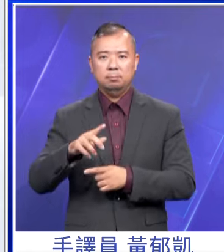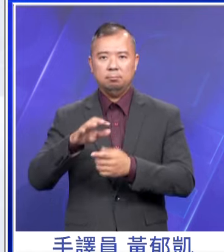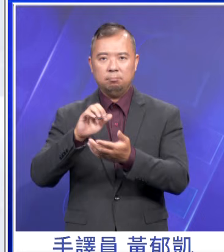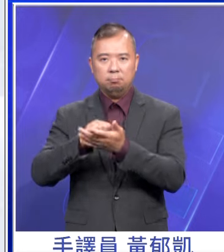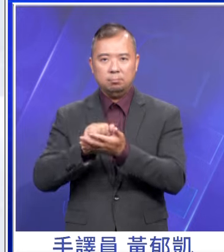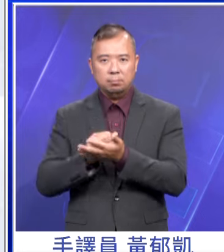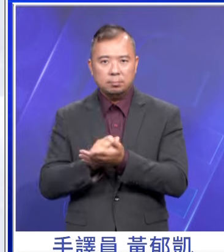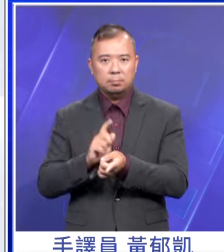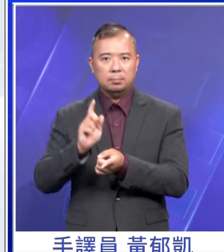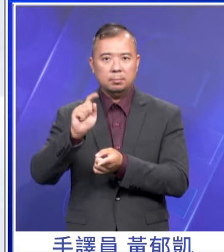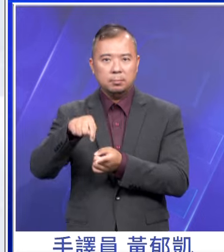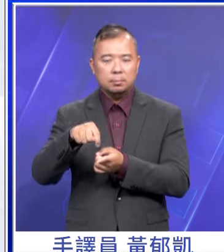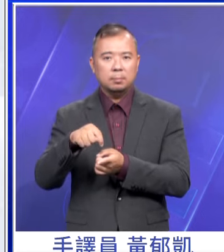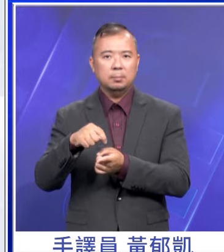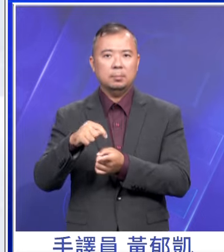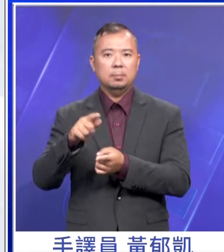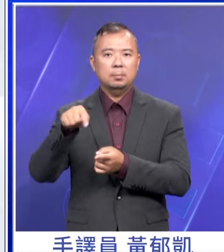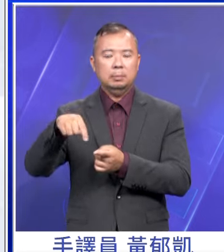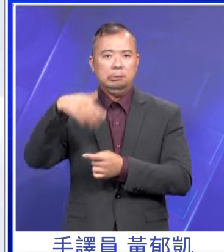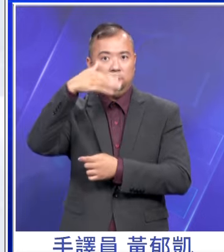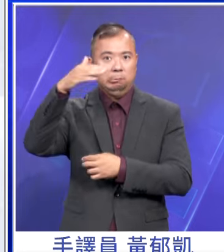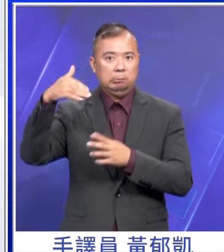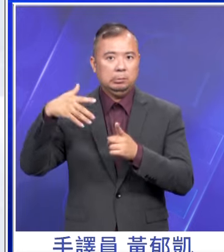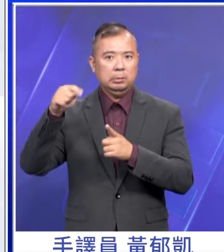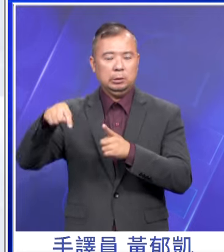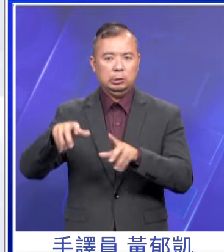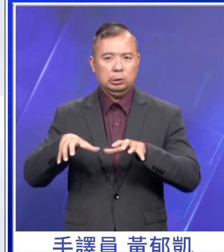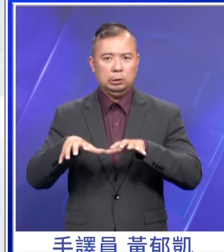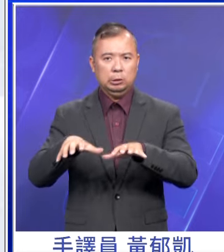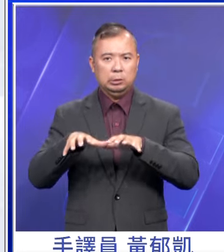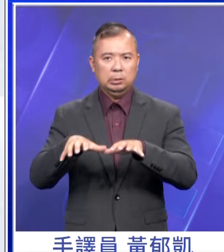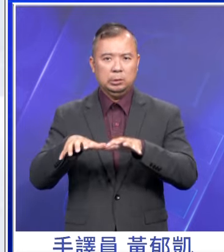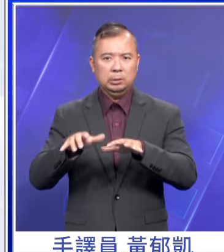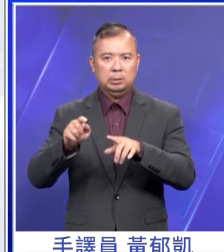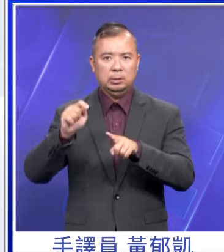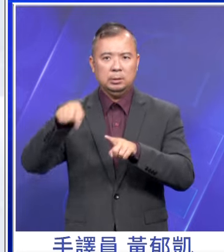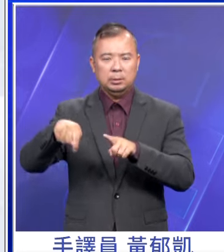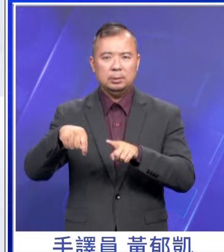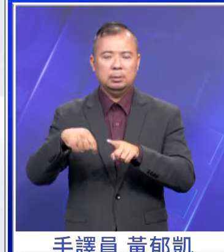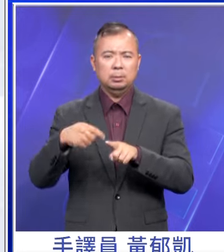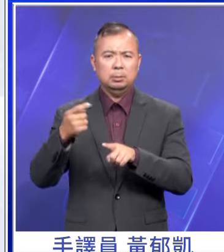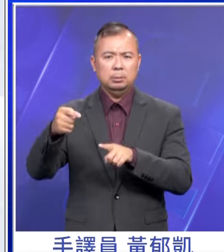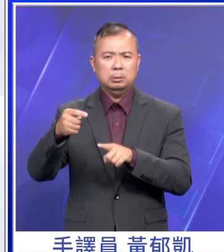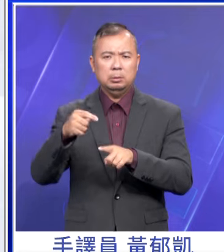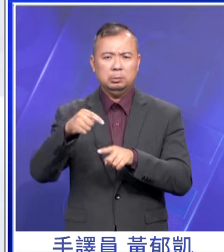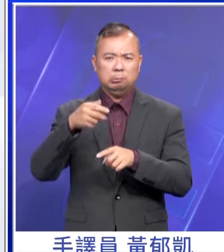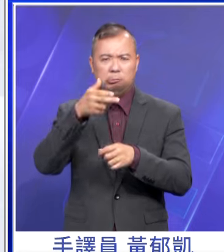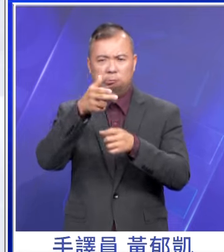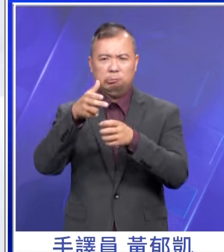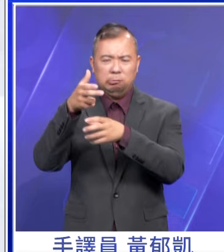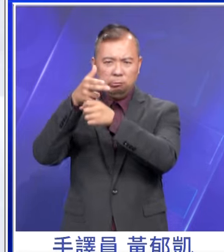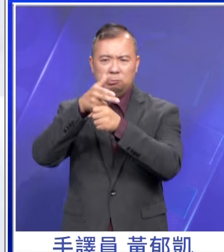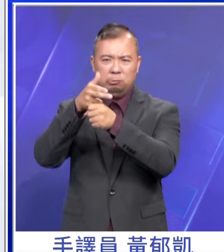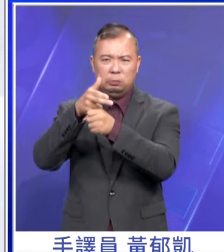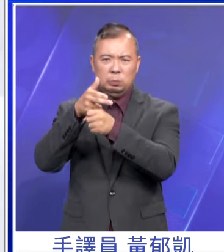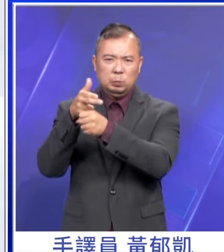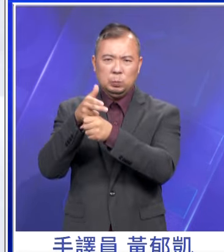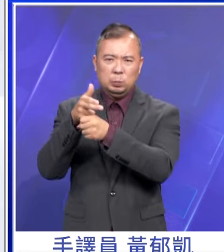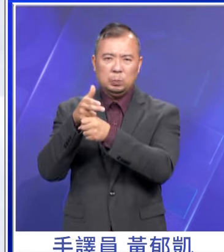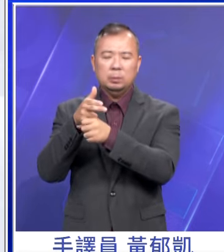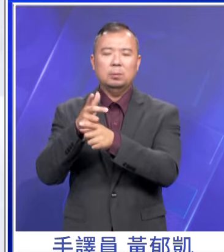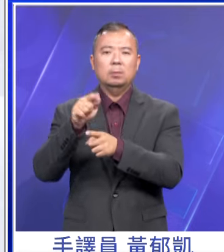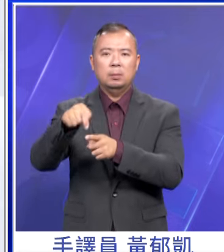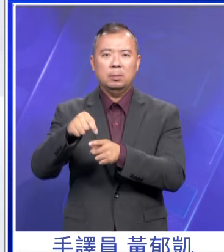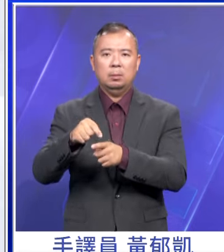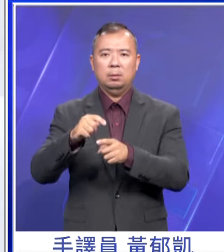封冰箱大石鼻山，其实地震的当下，整个即时影像的监视器也是非常明显的晃了一大下。那么这起地震呢，虽然